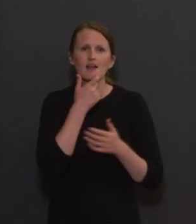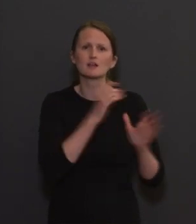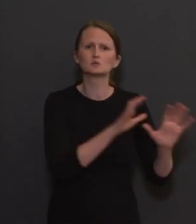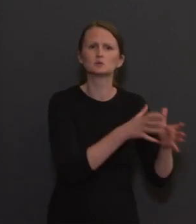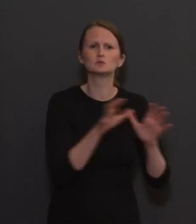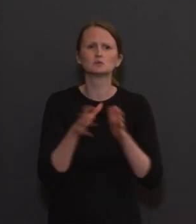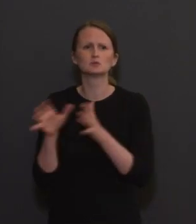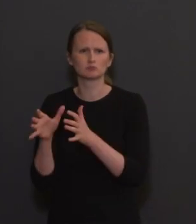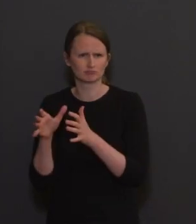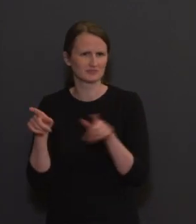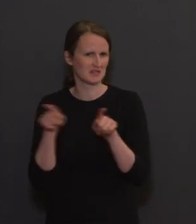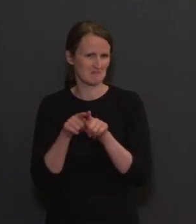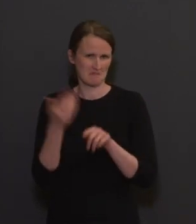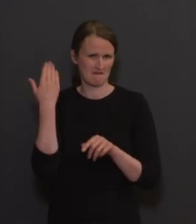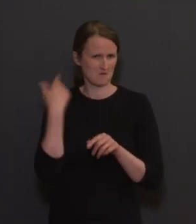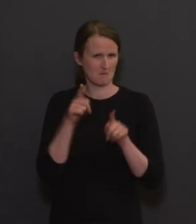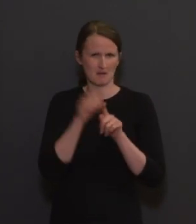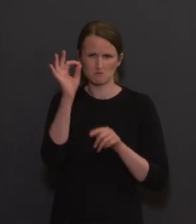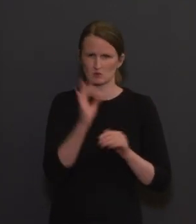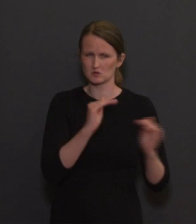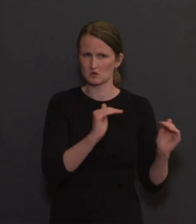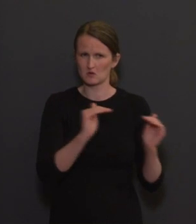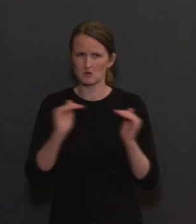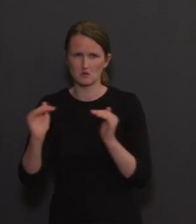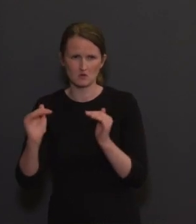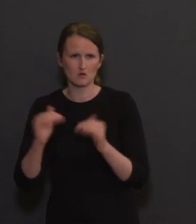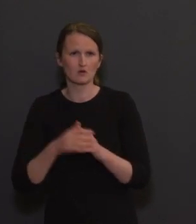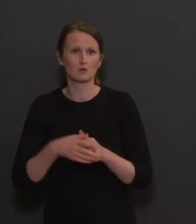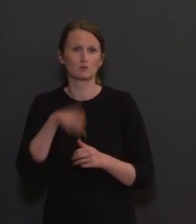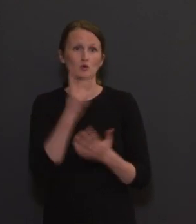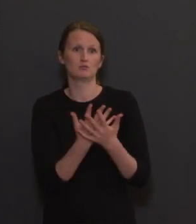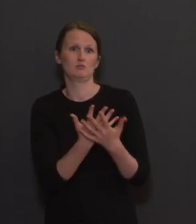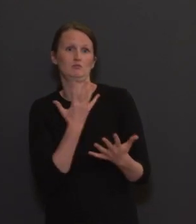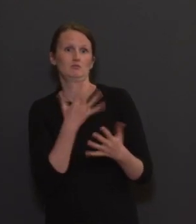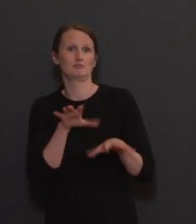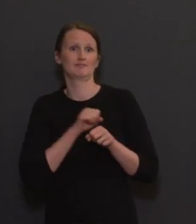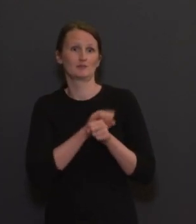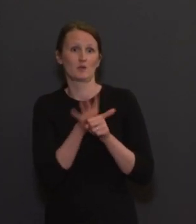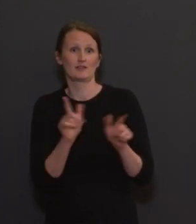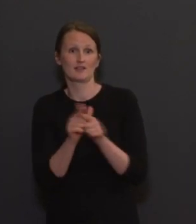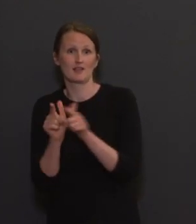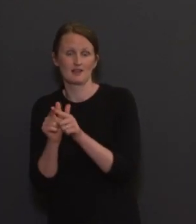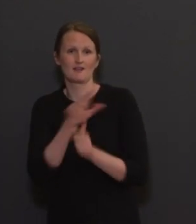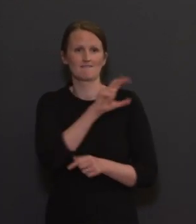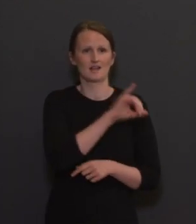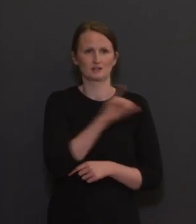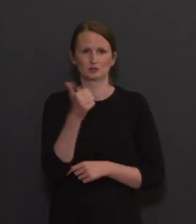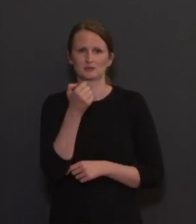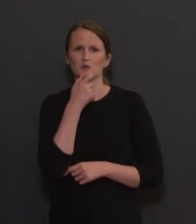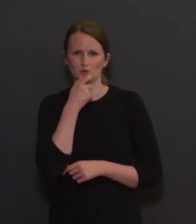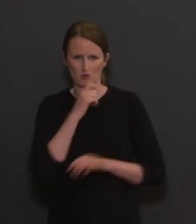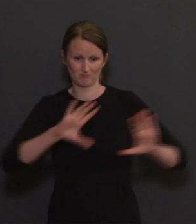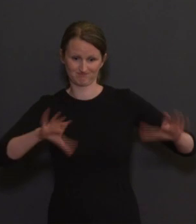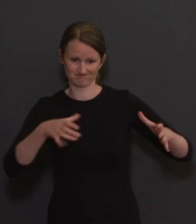mêmes, avec 2/3 des cas qui sont présents entre 20 et 60 ans. Pour une des premières fois, nous